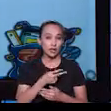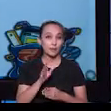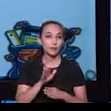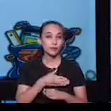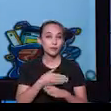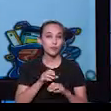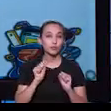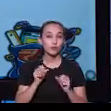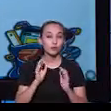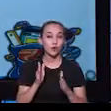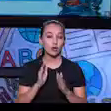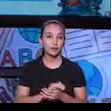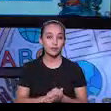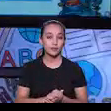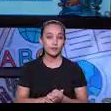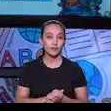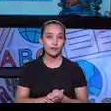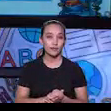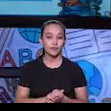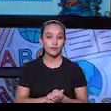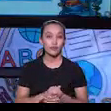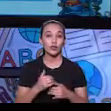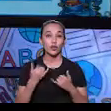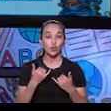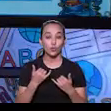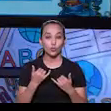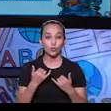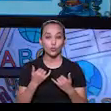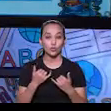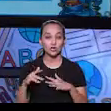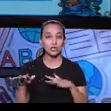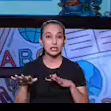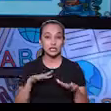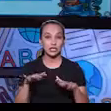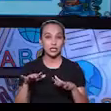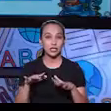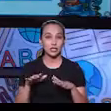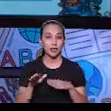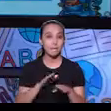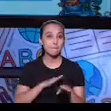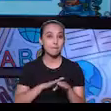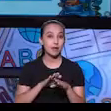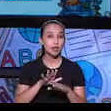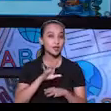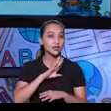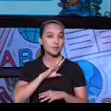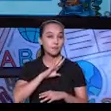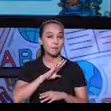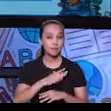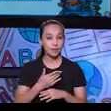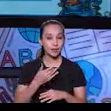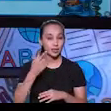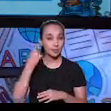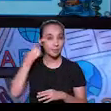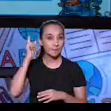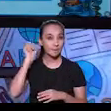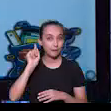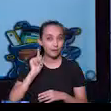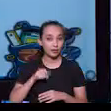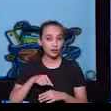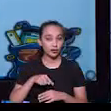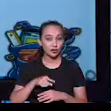есть приставка «с». А действие, которое еще не совершилось, хале баджаральмаген